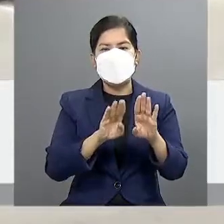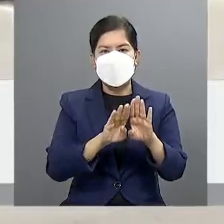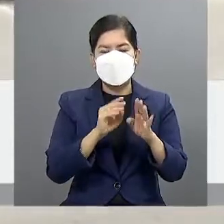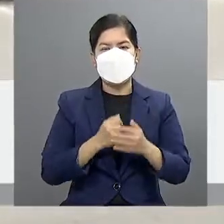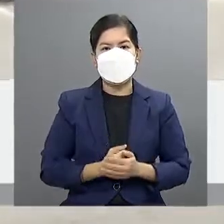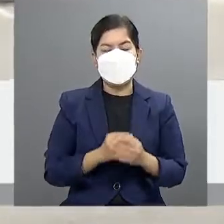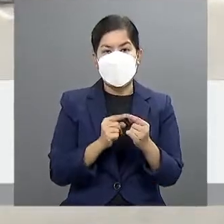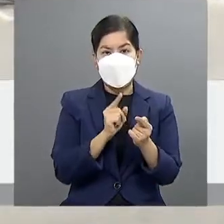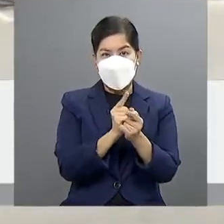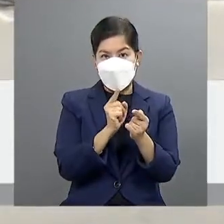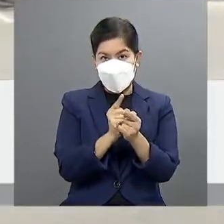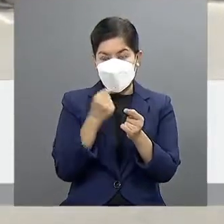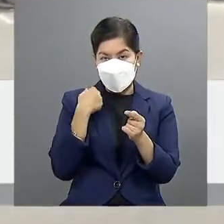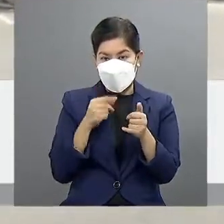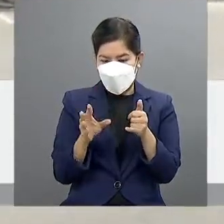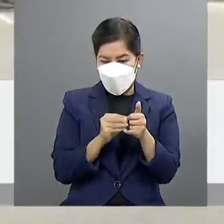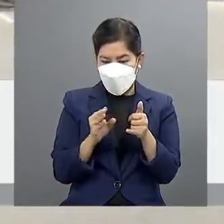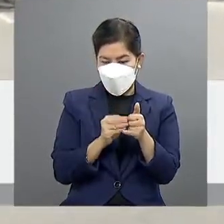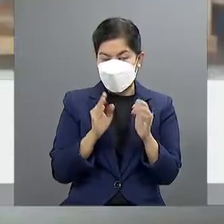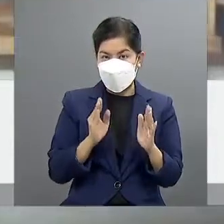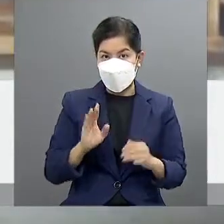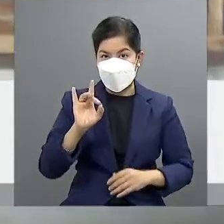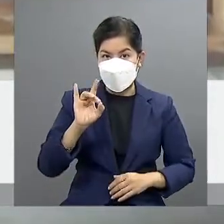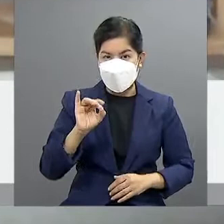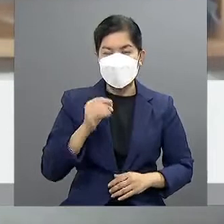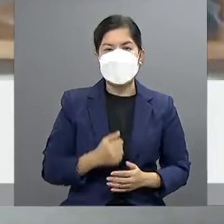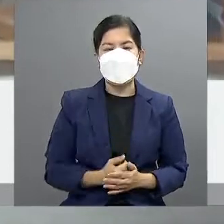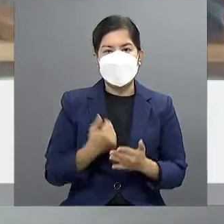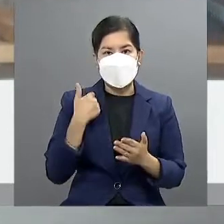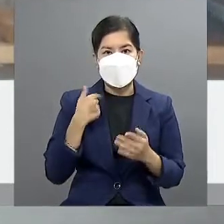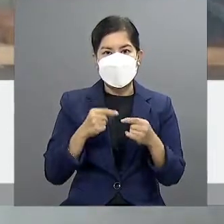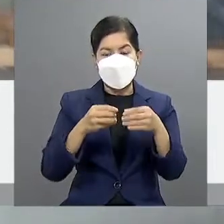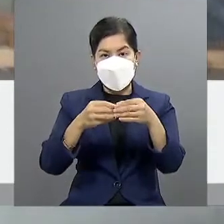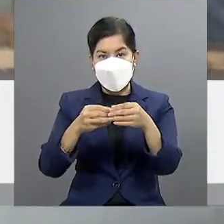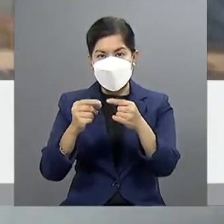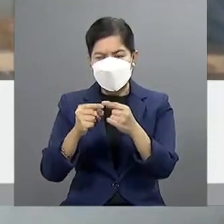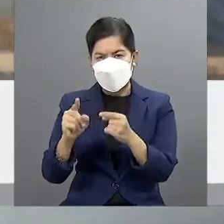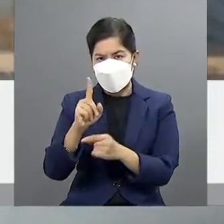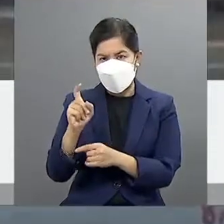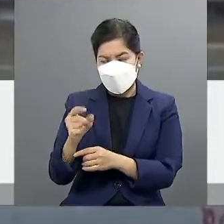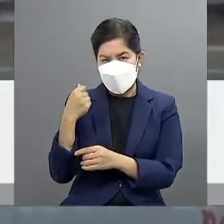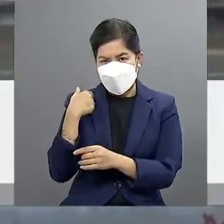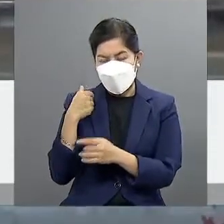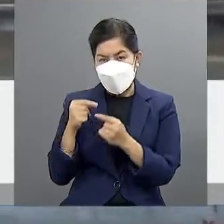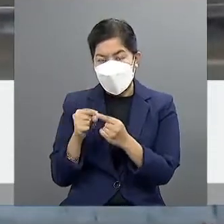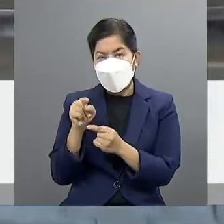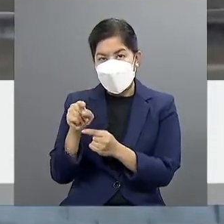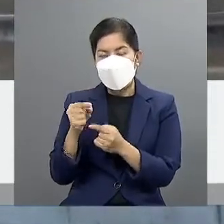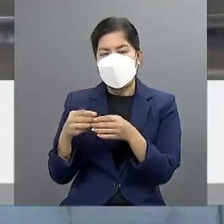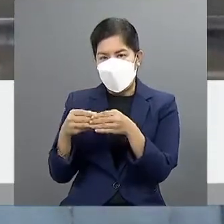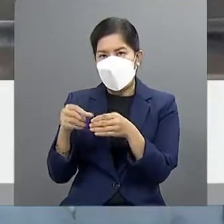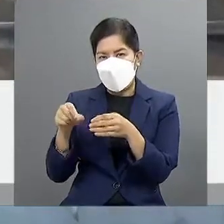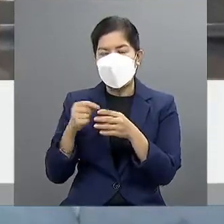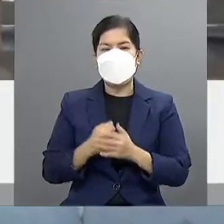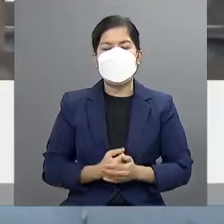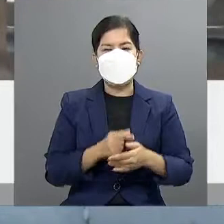ตลาดประมาณ80คนและก็ยังมีผู้สัมผัสเสี่ยงอีกจำนวนหนึ่งค่ะนายธวัชชัยวรพงษ์พัฒนายกเทศม